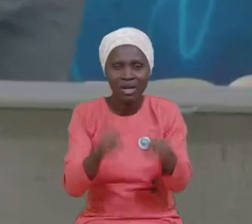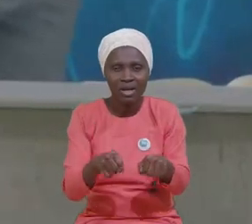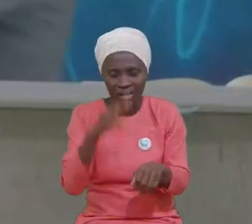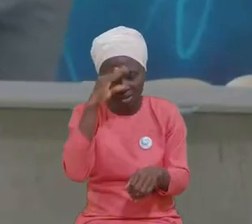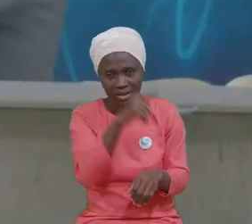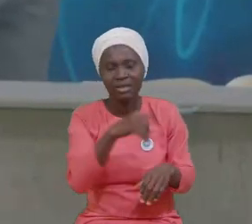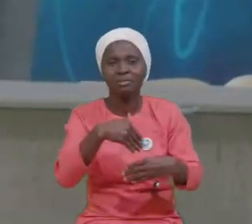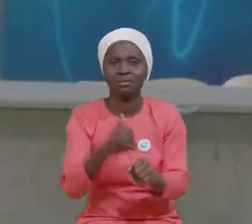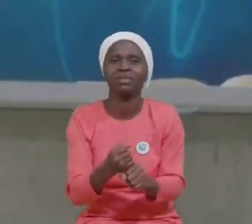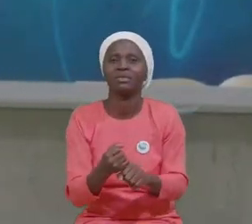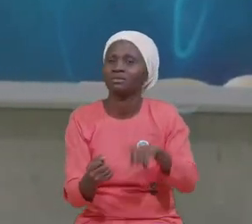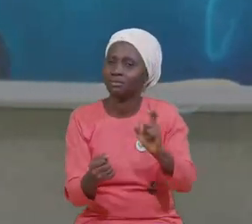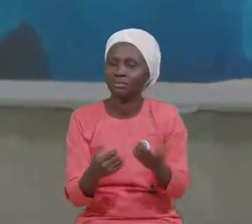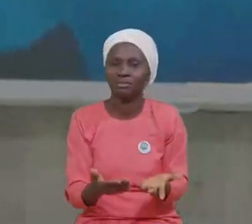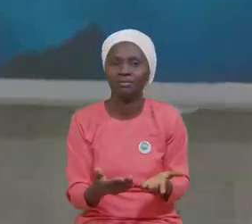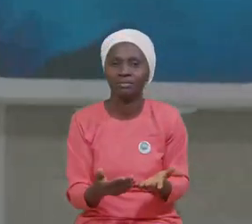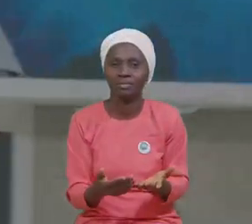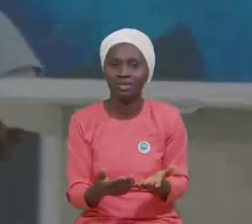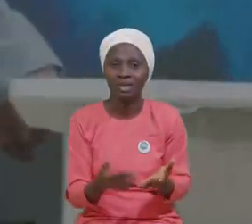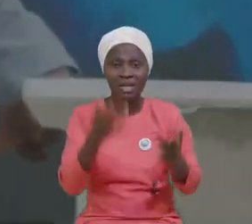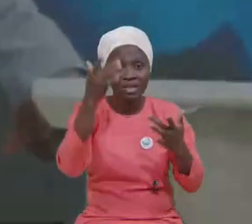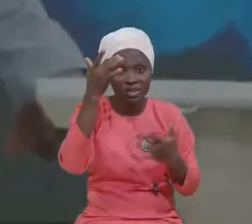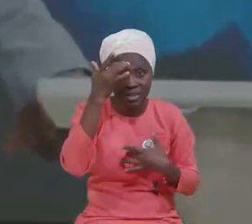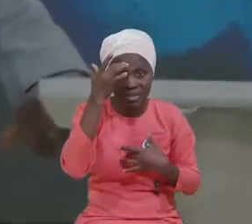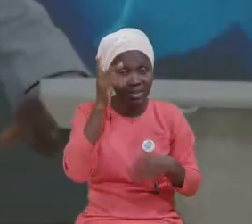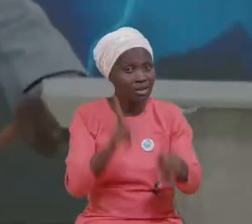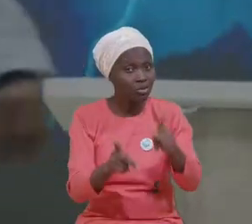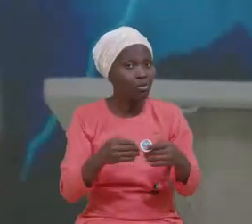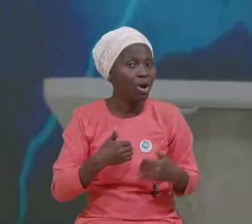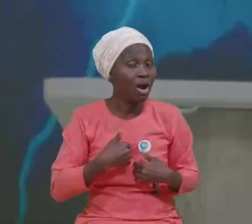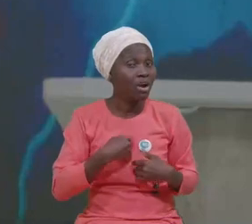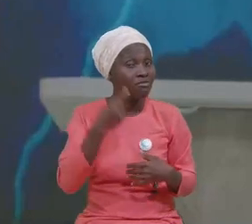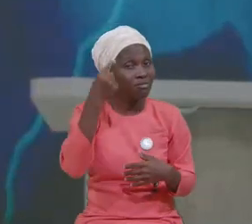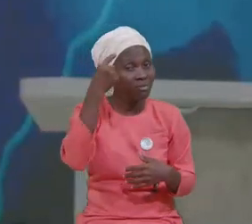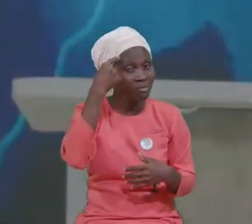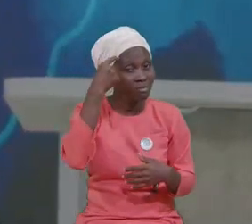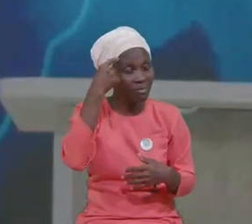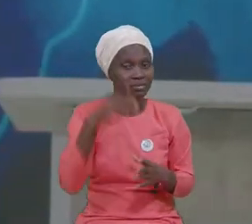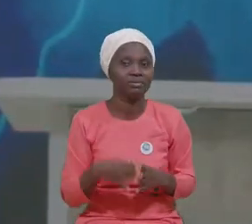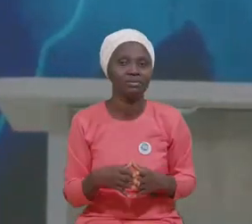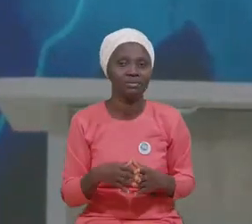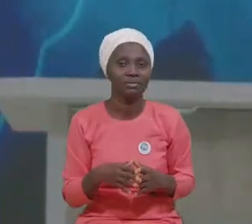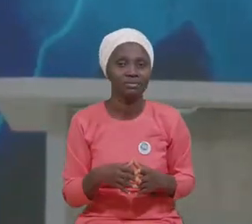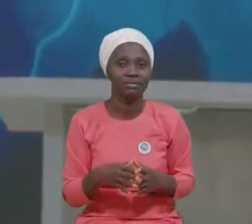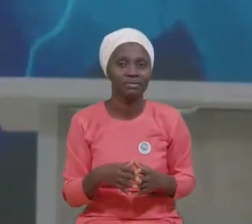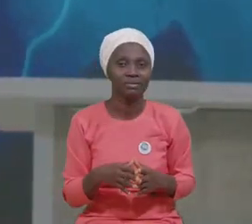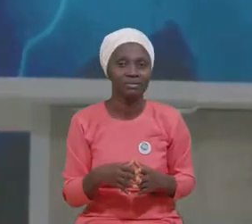Ah, j'ai le même cerveau comme cette personne. Les malades ont des cerveaux.